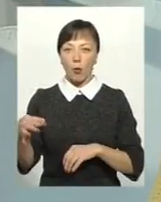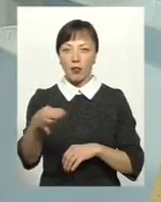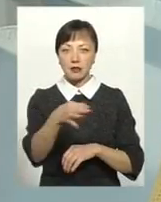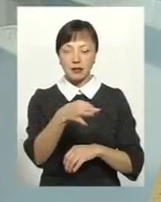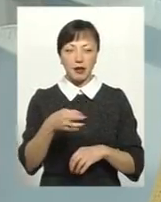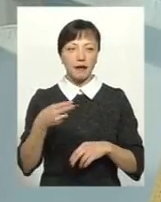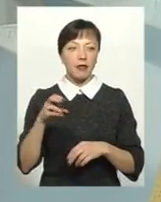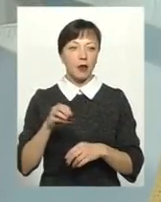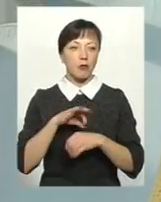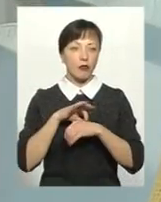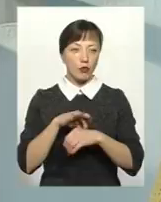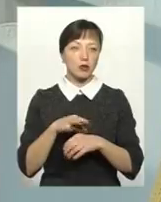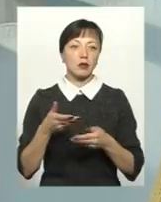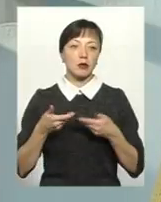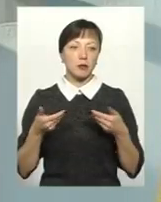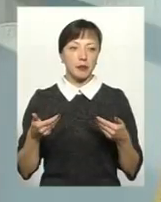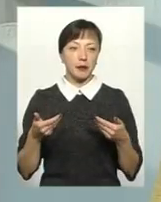воно проходить. Ми